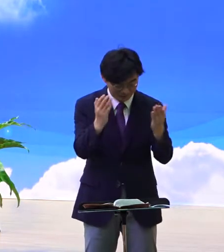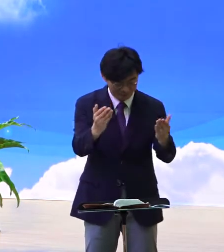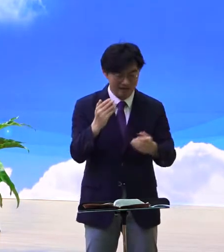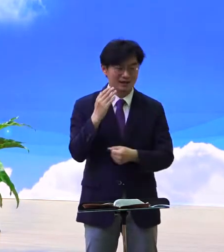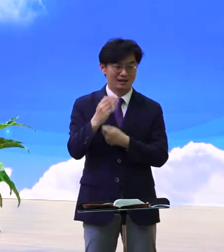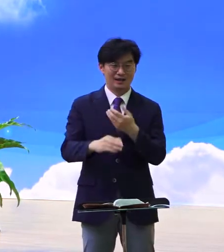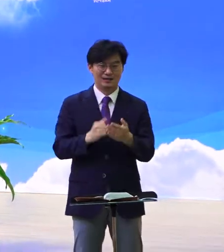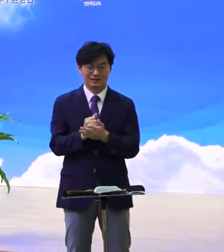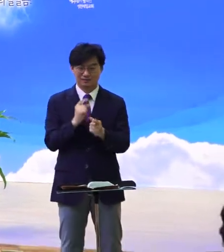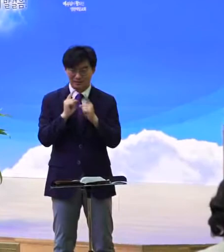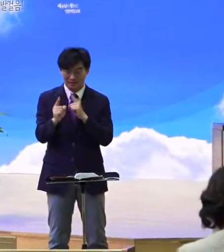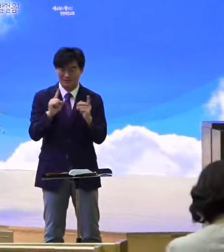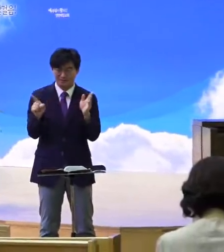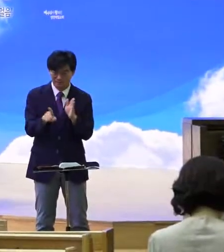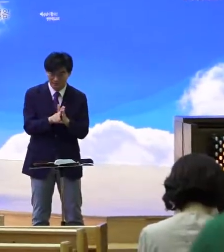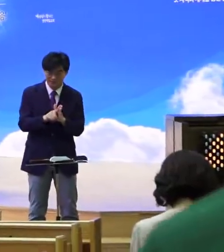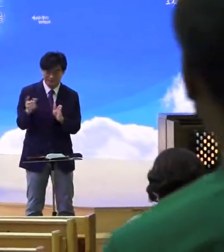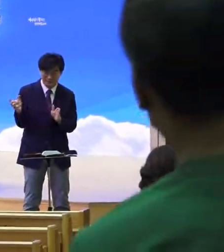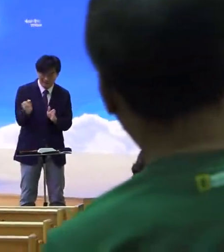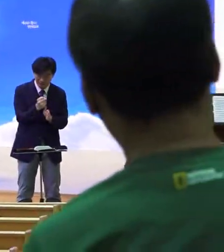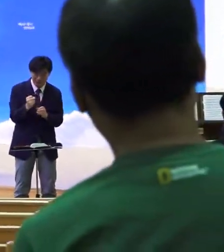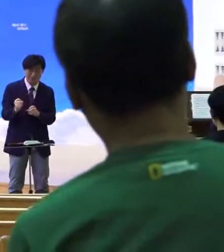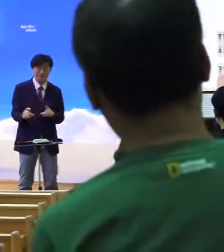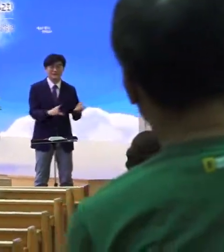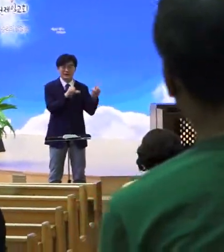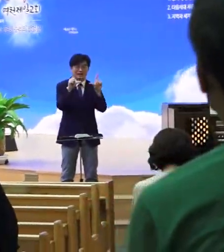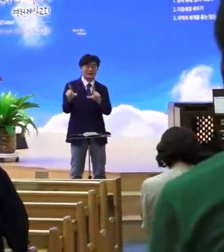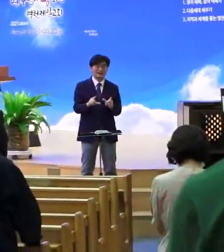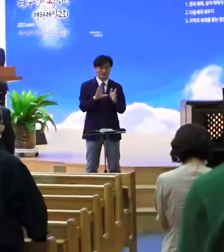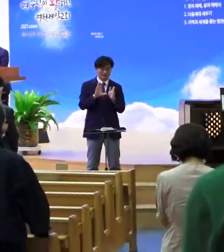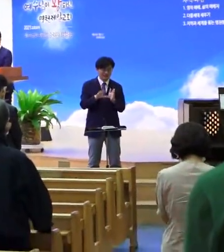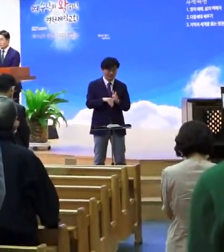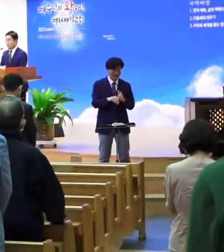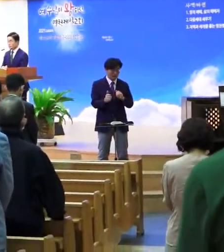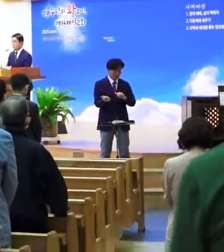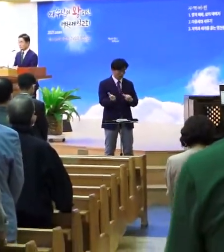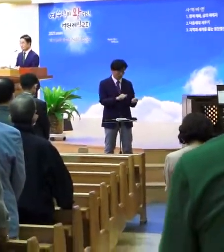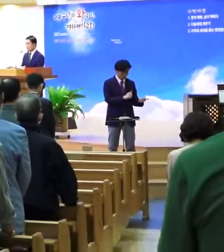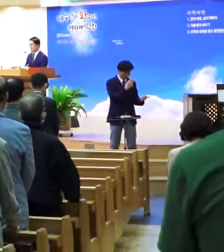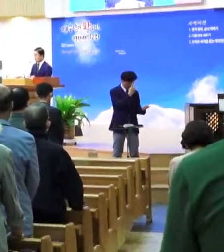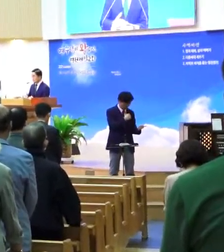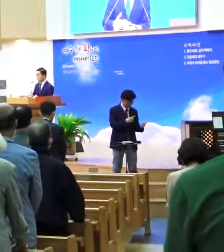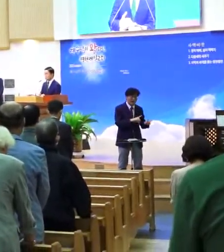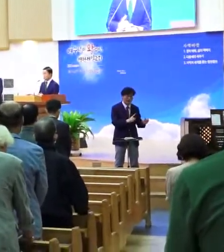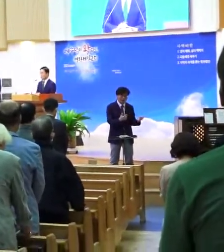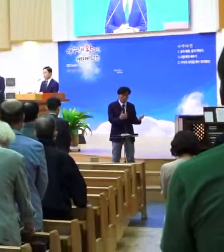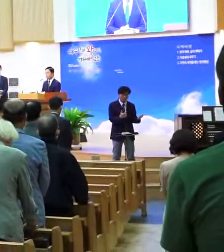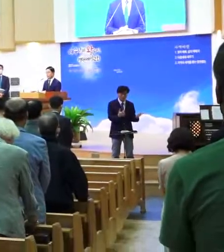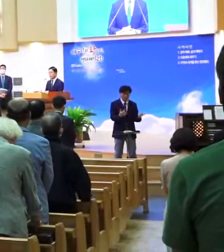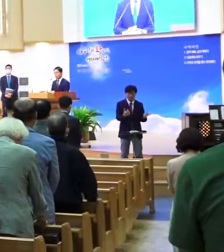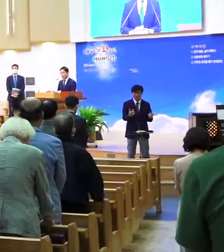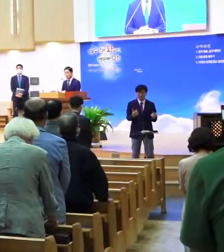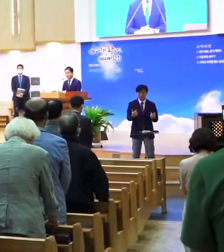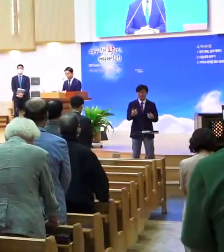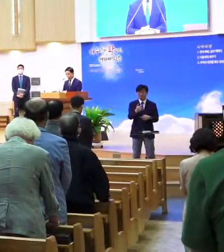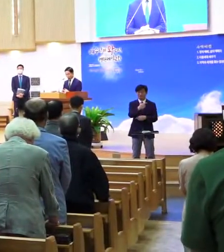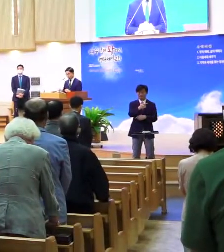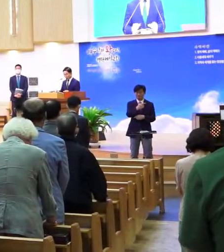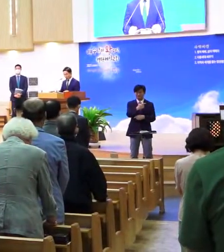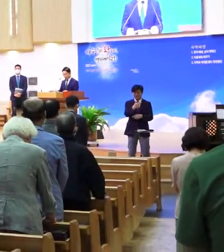의지하며 살 때에 여러분의 심령이 마른 뼈가 살아나 큰 군대가 되듯이 그렇게 하나님을 살려주시고 여러분